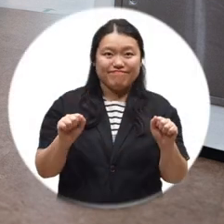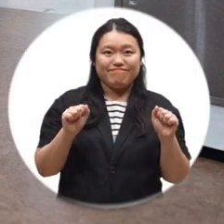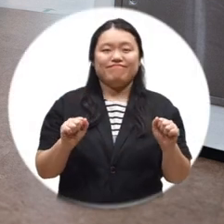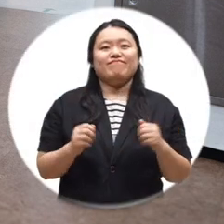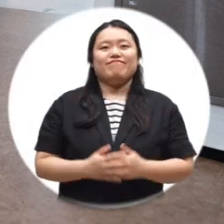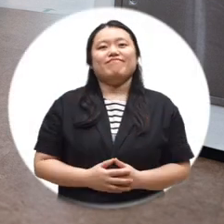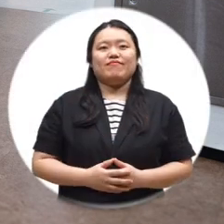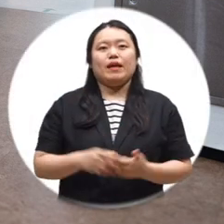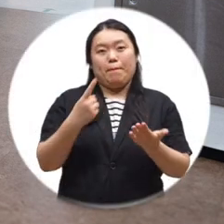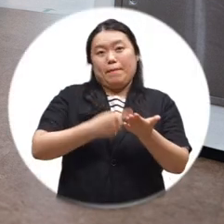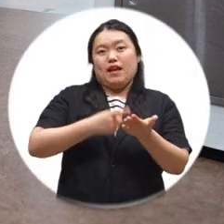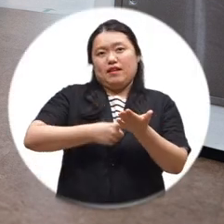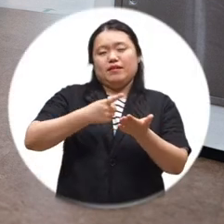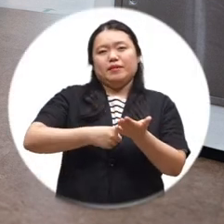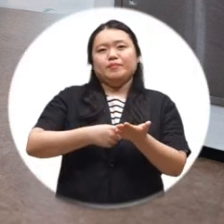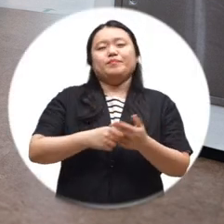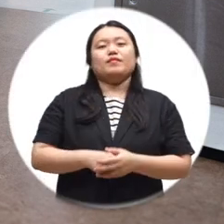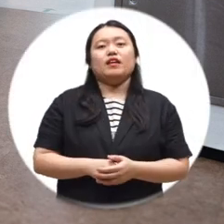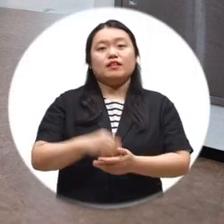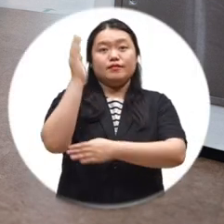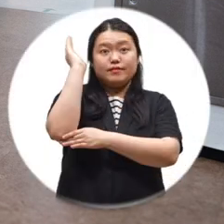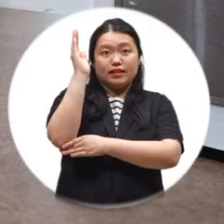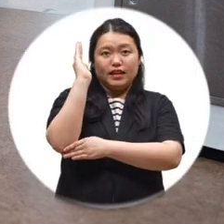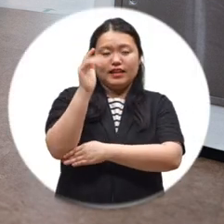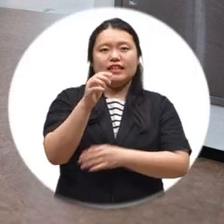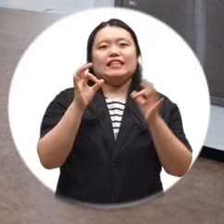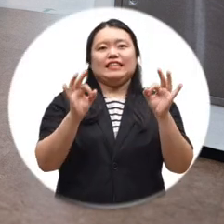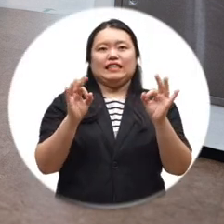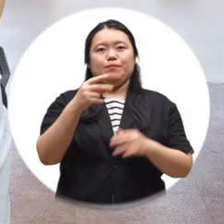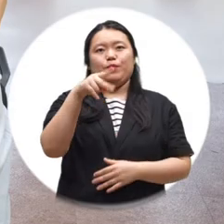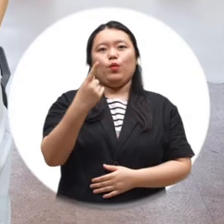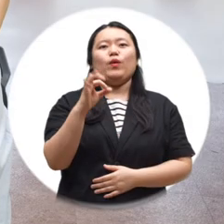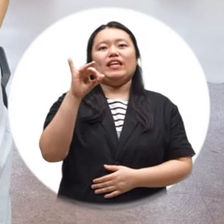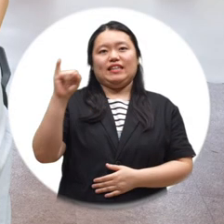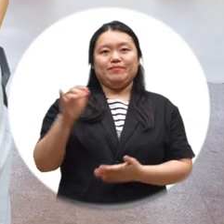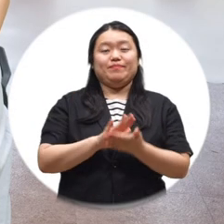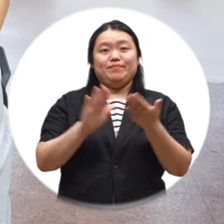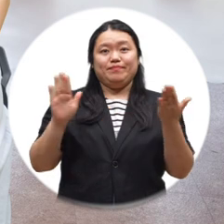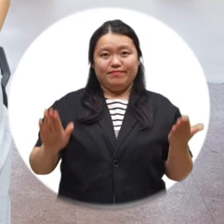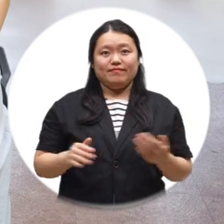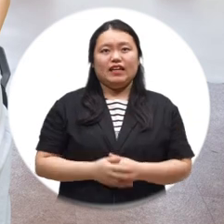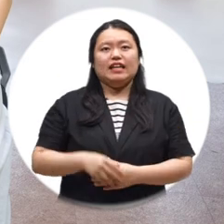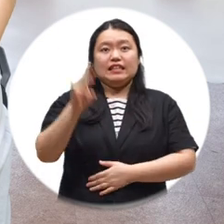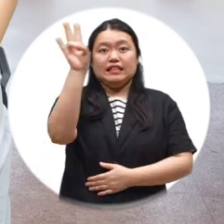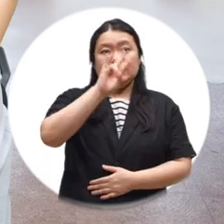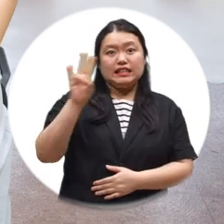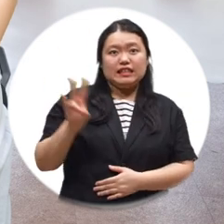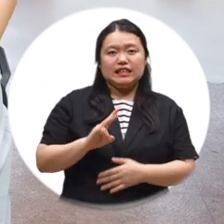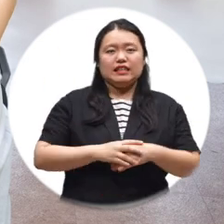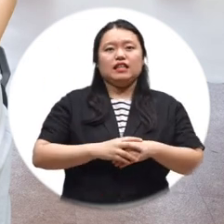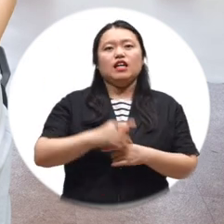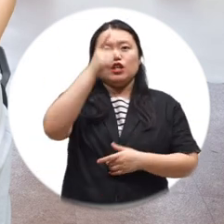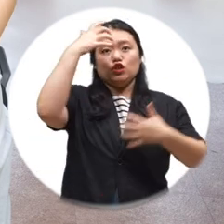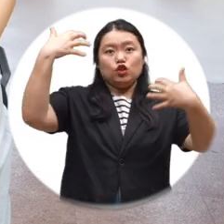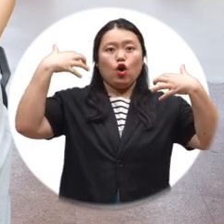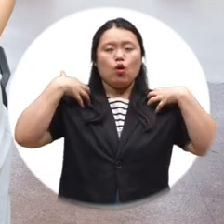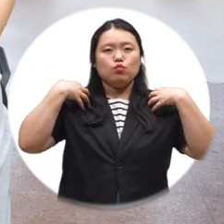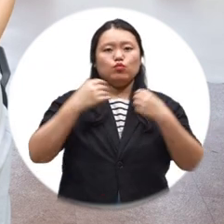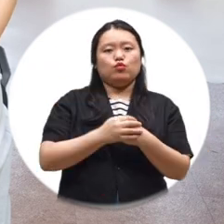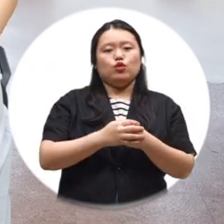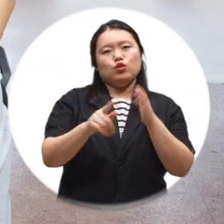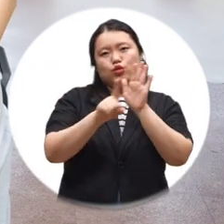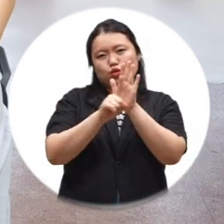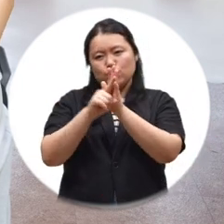빠르고 간편하게 시청 소식을 전하는 시흥 시정 소식의 김도희입니다. 시흥시가 전국 기초단체장 매니페스토